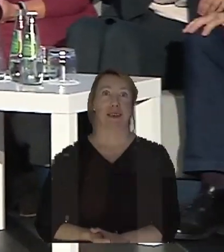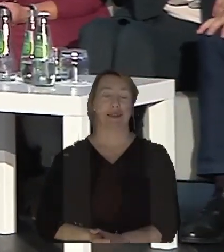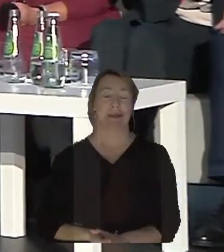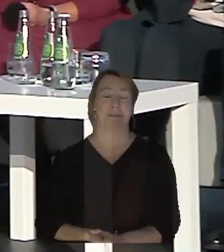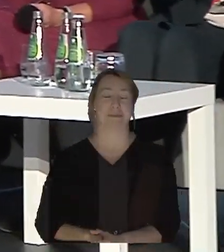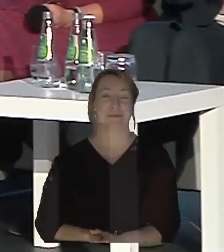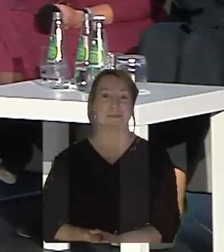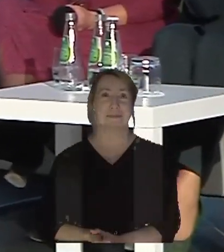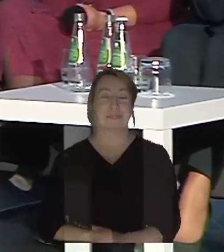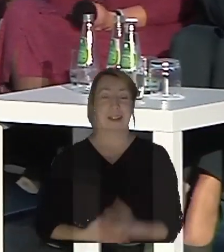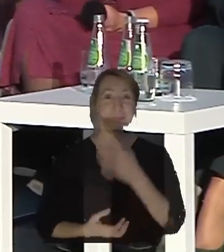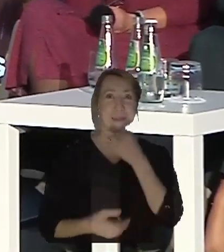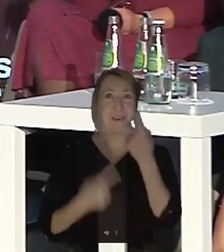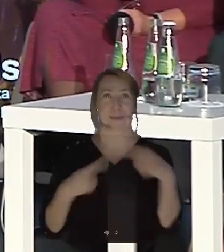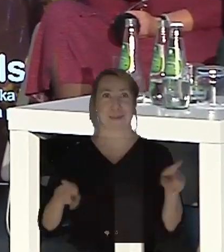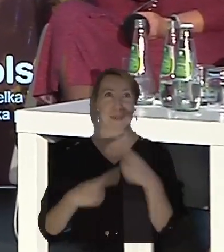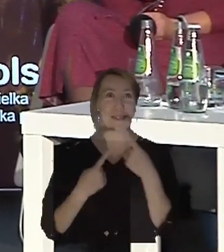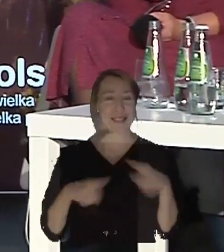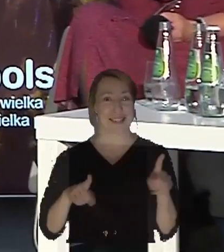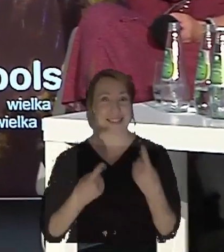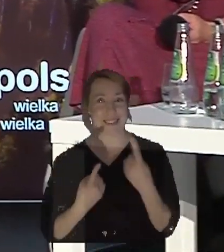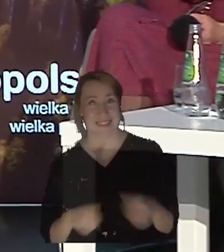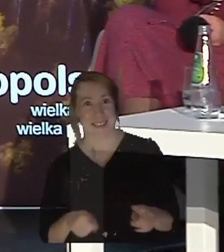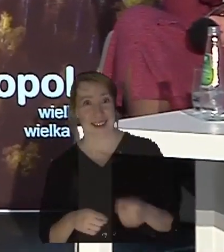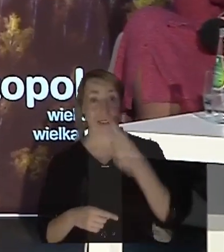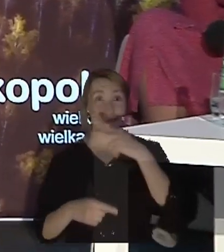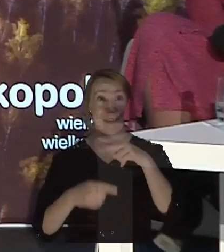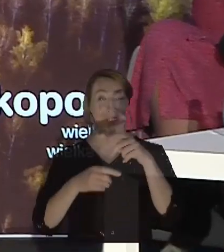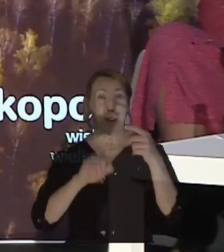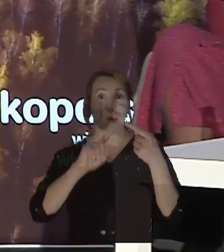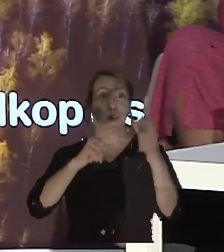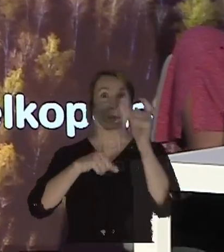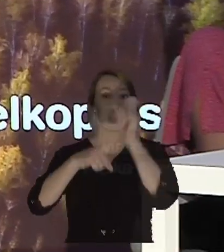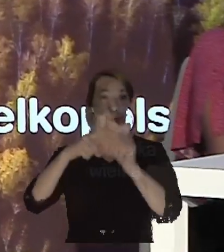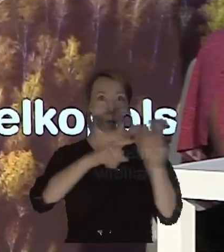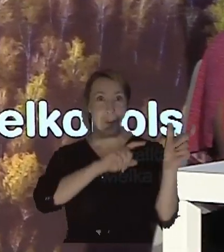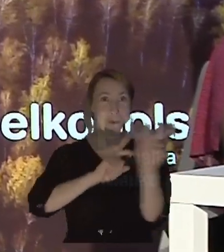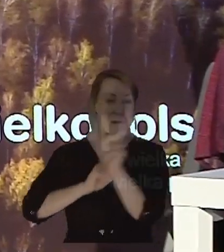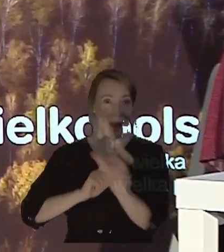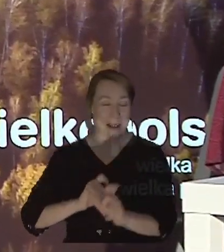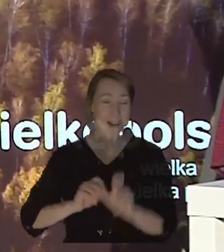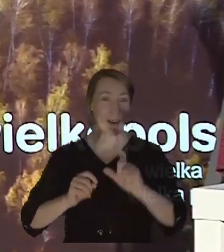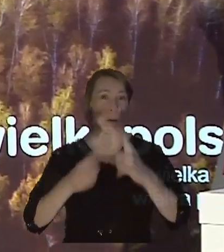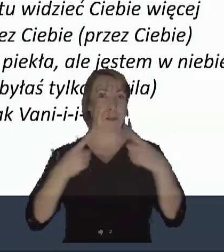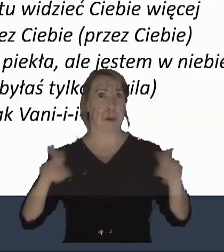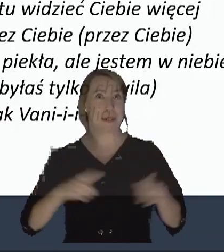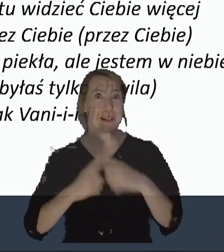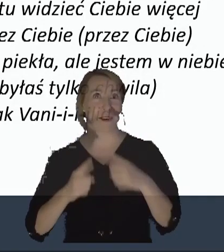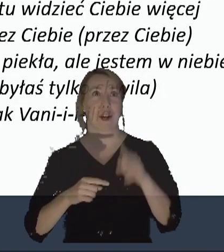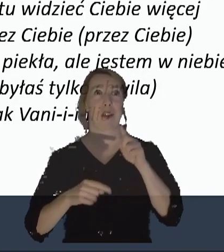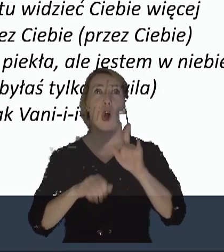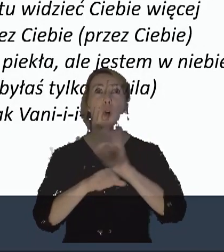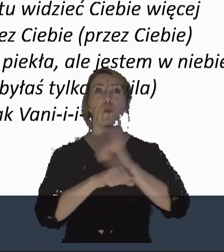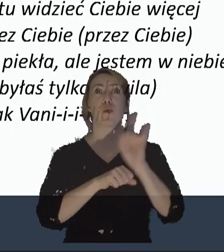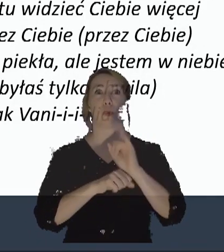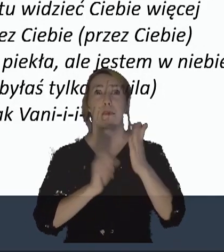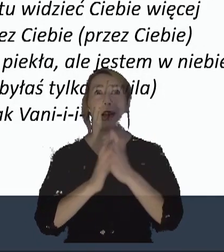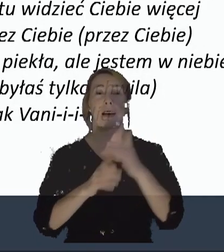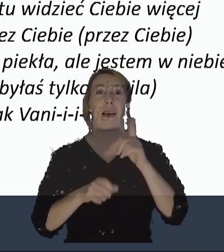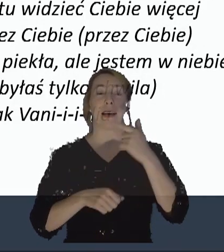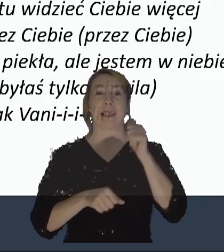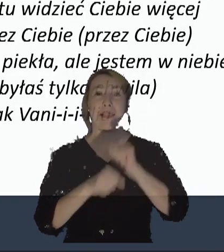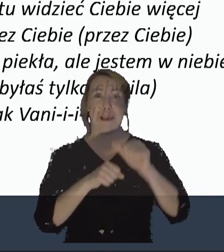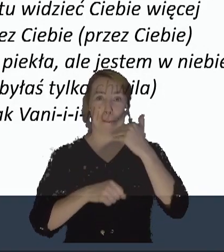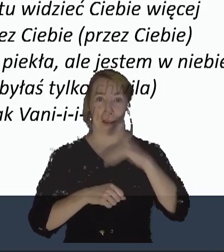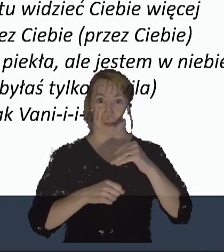Pytanie będzie muzyczne. Widzą Państwo słowa tej piosenki. Jak widzicie Państwo, utwór na YouTubie ma ponad 11 milionów